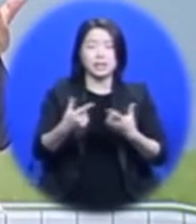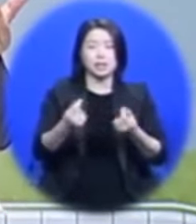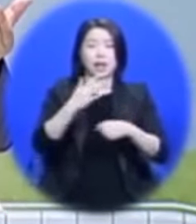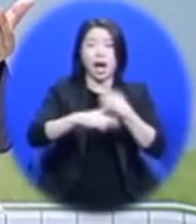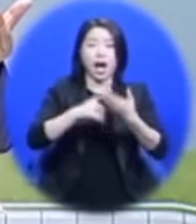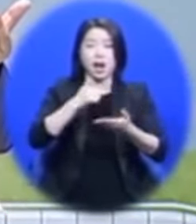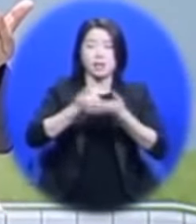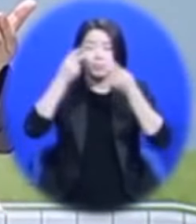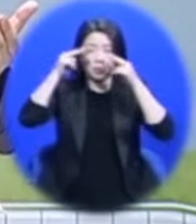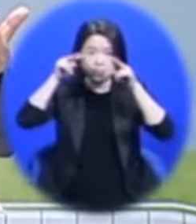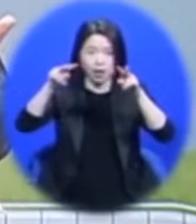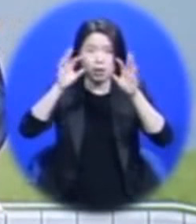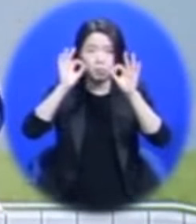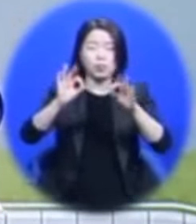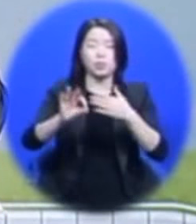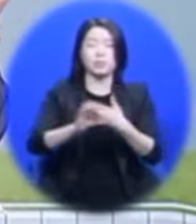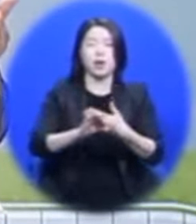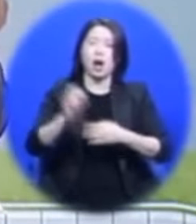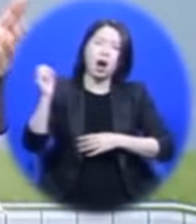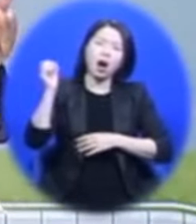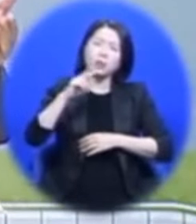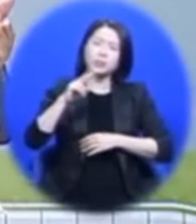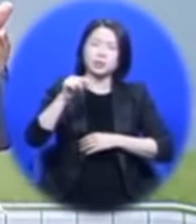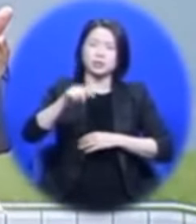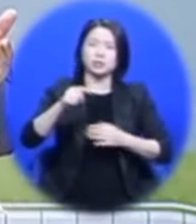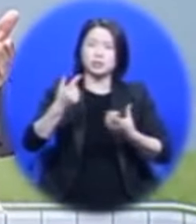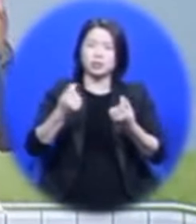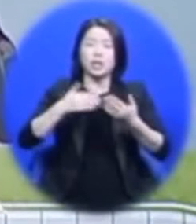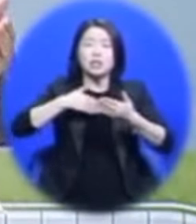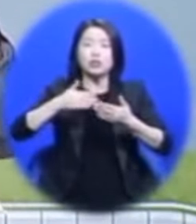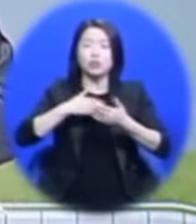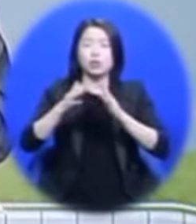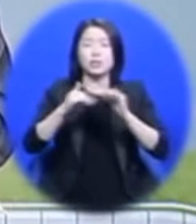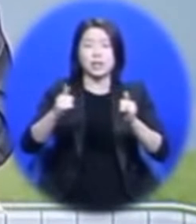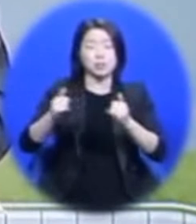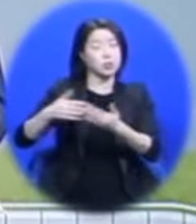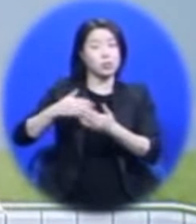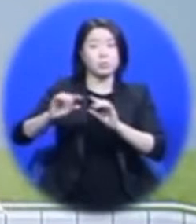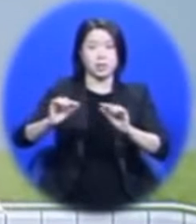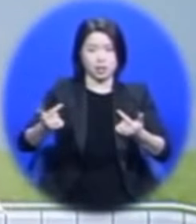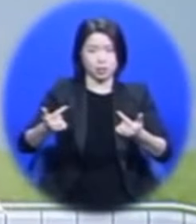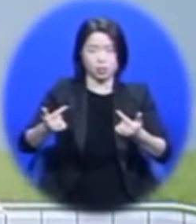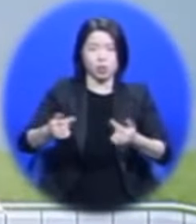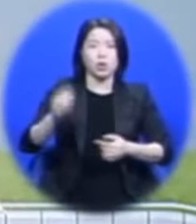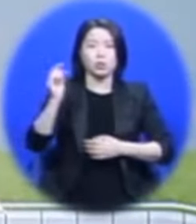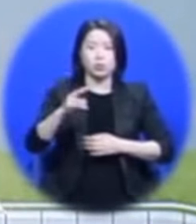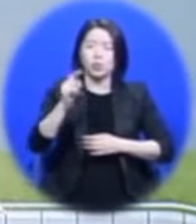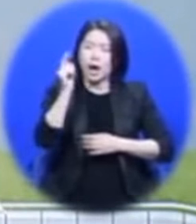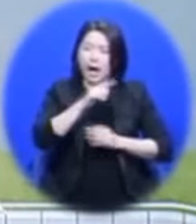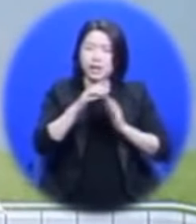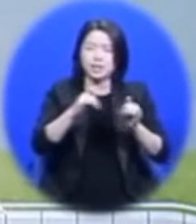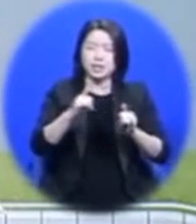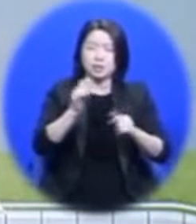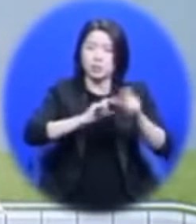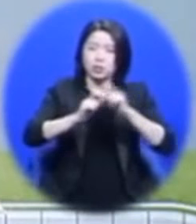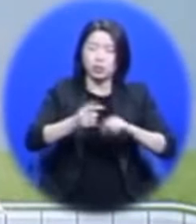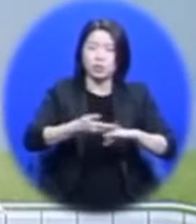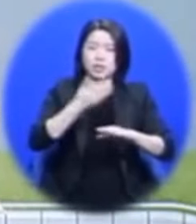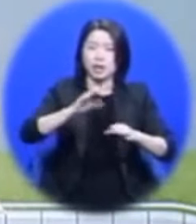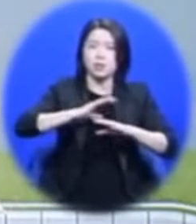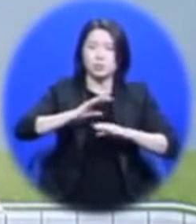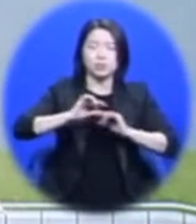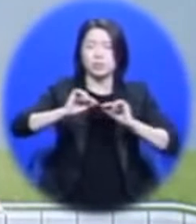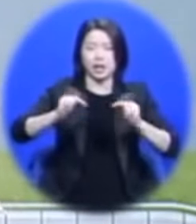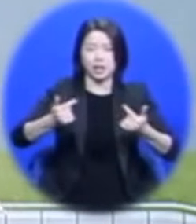하나님을 바라보면 갑자기 그렇게 두려운 사람이 두렵지가 않고 그렇게 악한 사람이 더 이상 무섭지가 않게